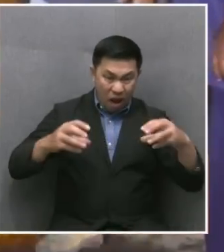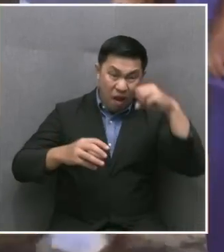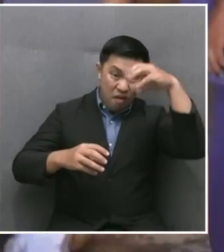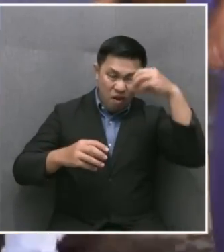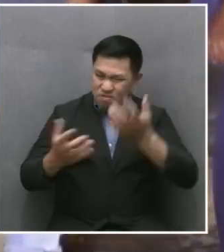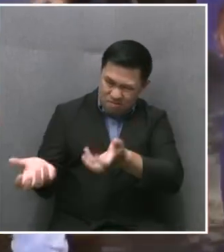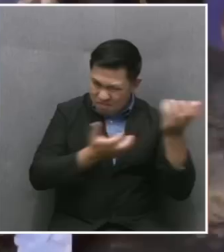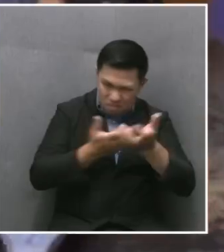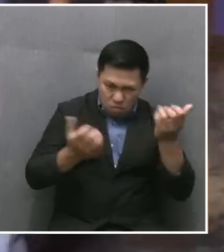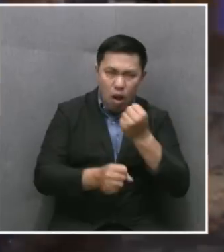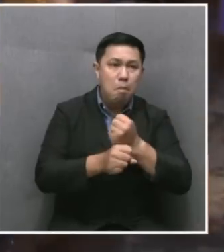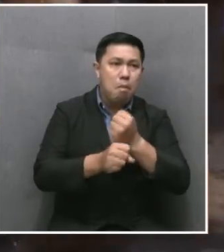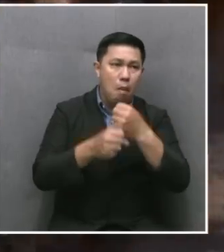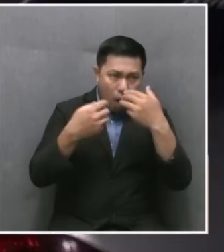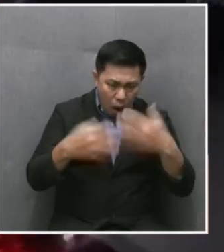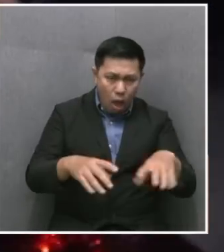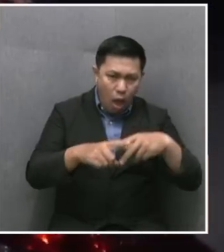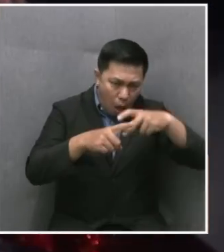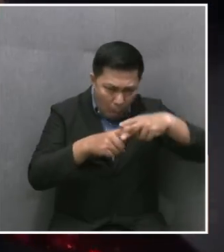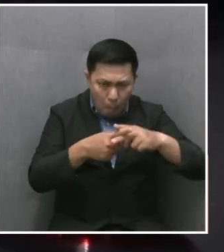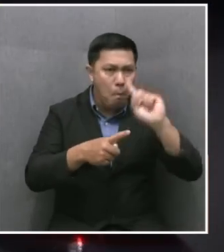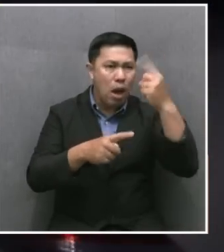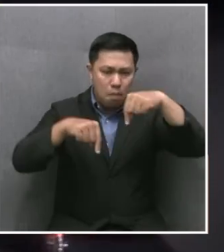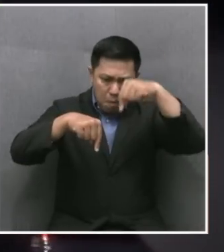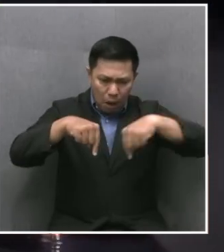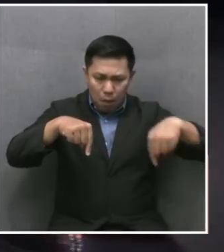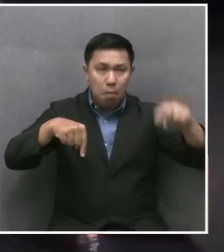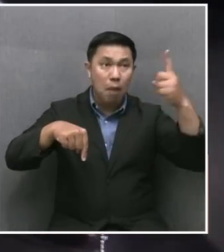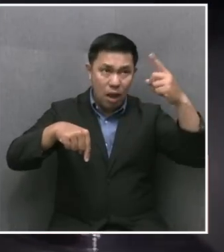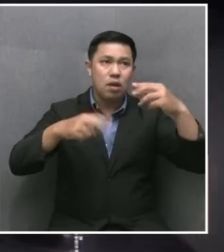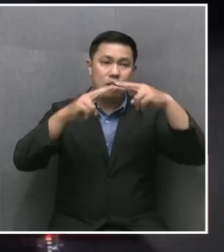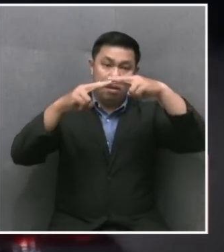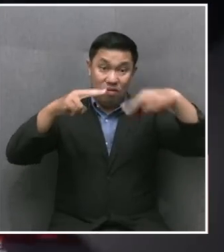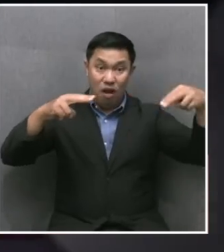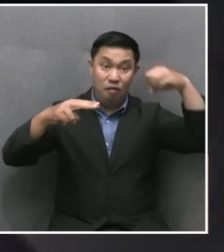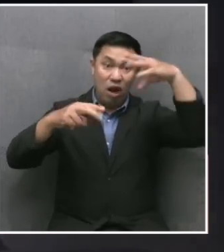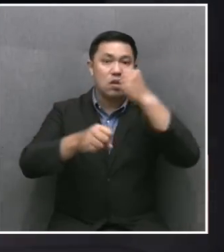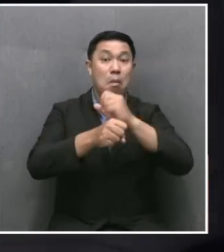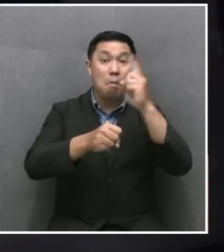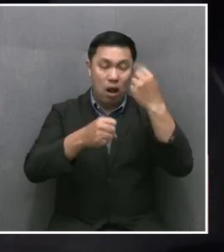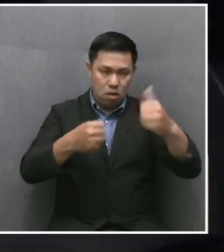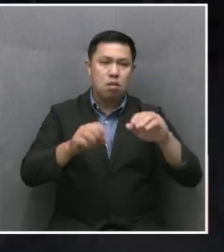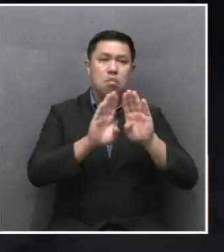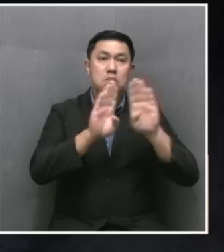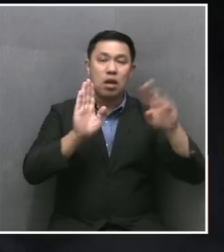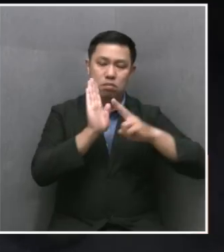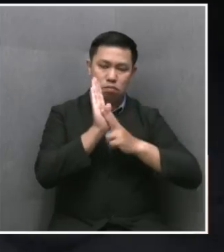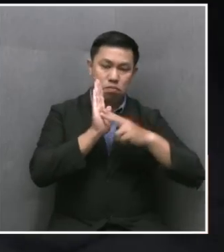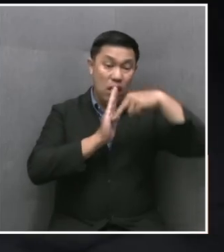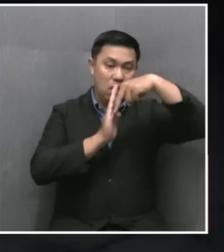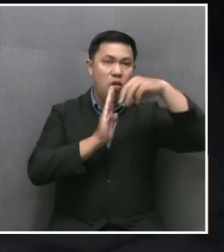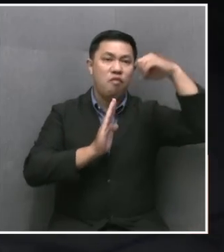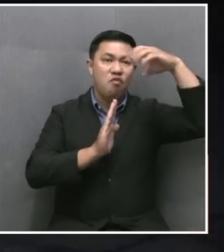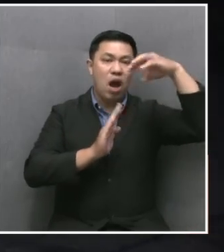รวมถึงเข้าทำการซ่อมแซมเสาไฟฟ้าซึ่งล่าสุดก็เริ่มปล่อยกระแสไฟฟ้าให้ประชาชนได้ใช้งานกันแล้วนะคะตอนนี้อยู่